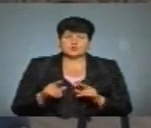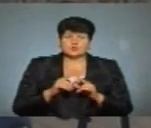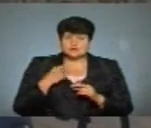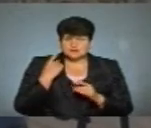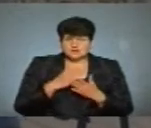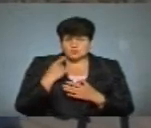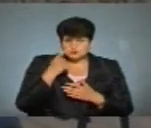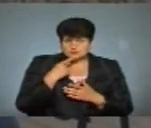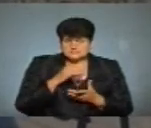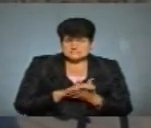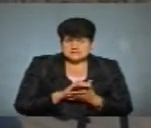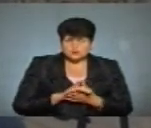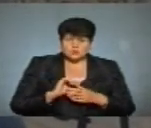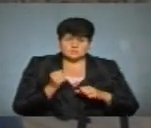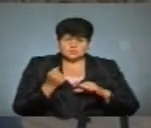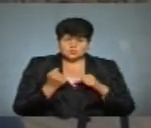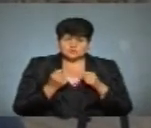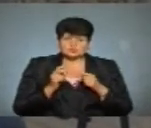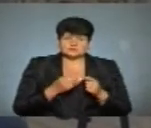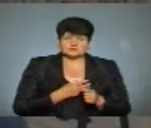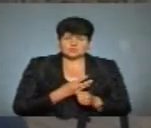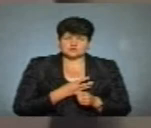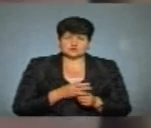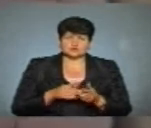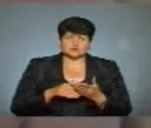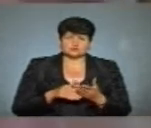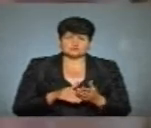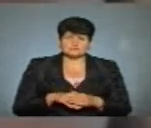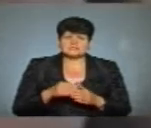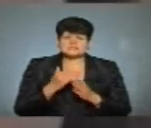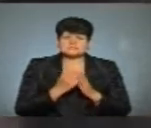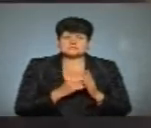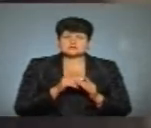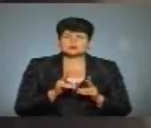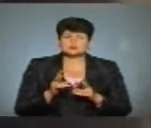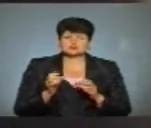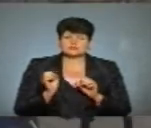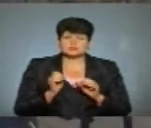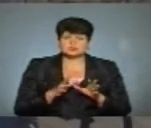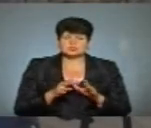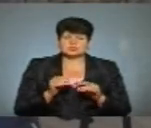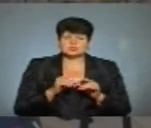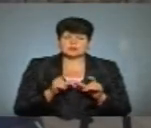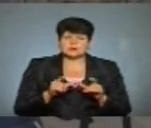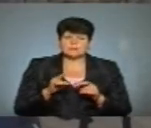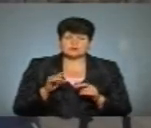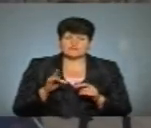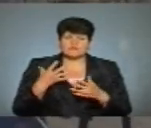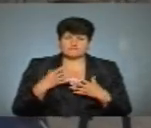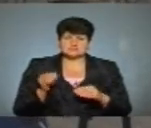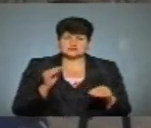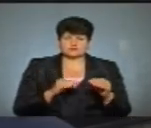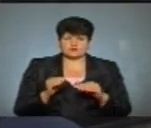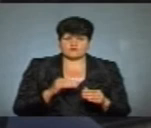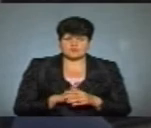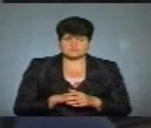особисті знайомі друзі, за яких заохочуємо долучитися. Списки тих, кому цьогоріч віддадуть шкільні портфелі, вже сформували, розповідає Аліна